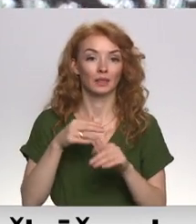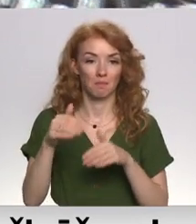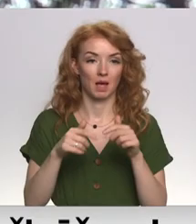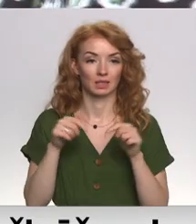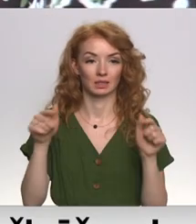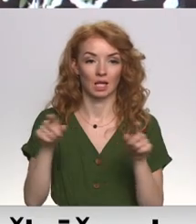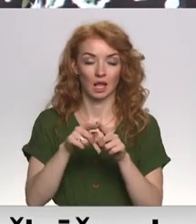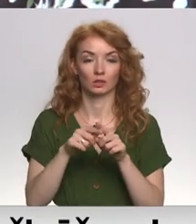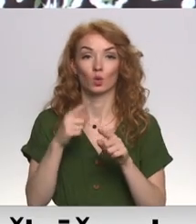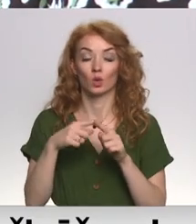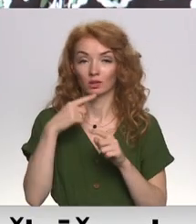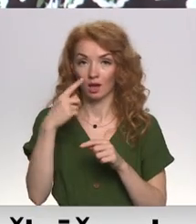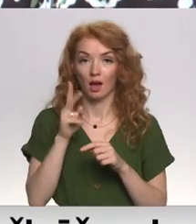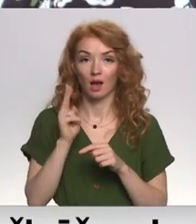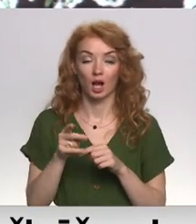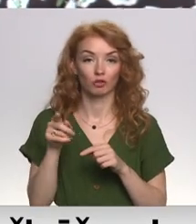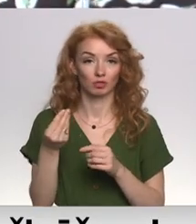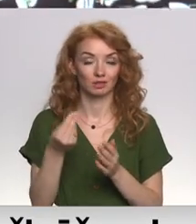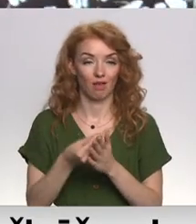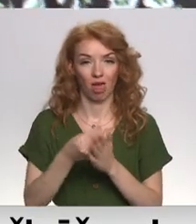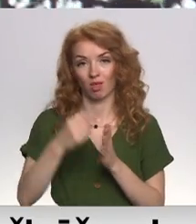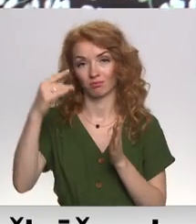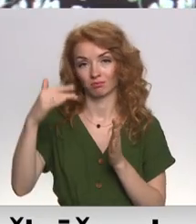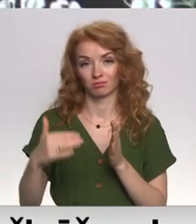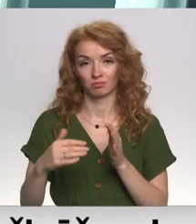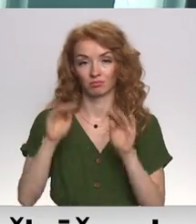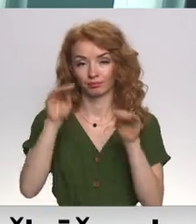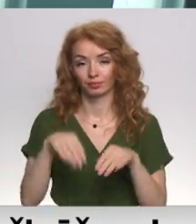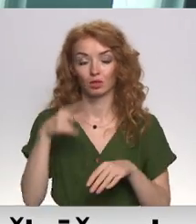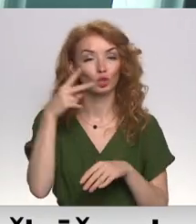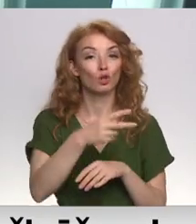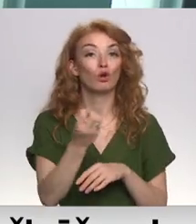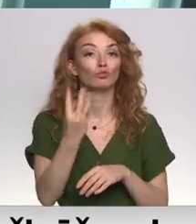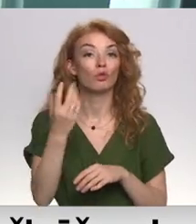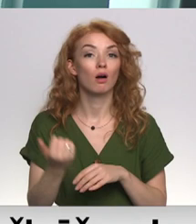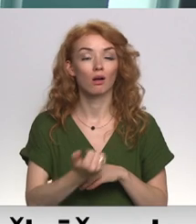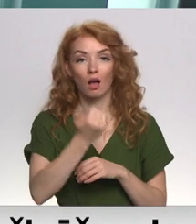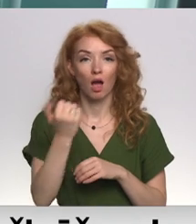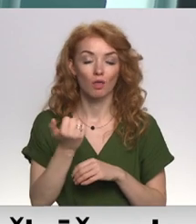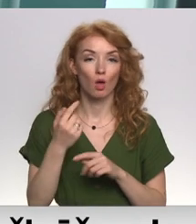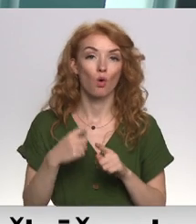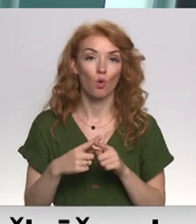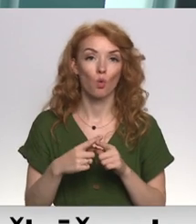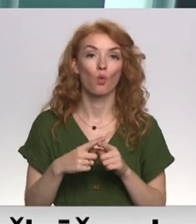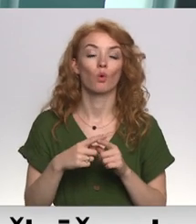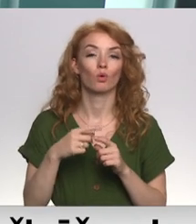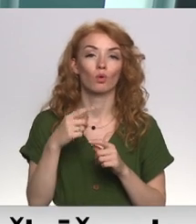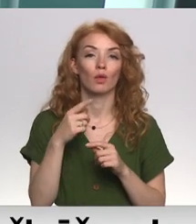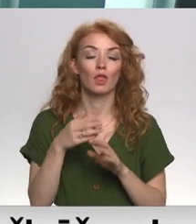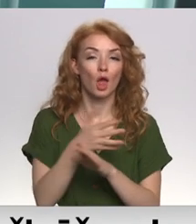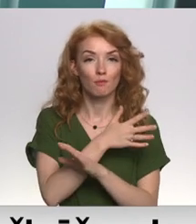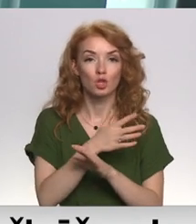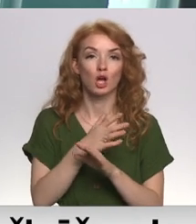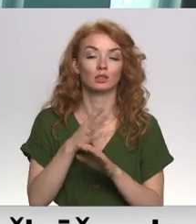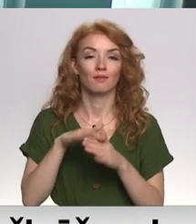RTV norāda, ka spēkā esošais cenrādes sastādīts 2014. Gadā un no ātrāka cenu kāpumu glābuši vien